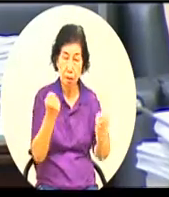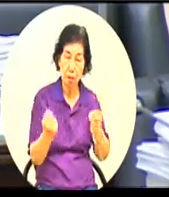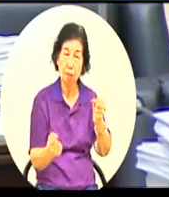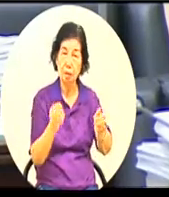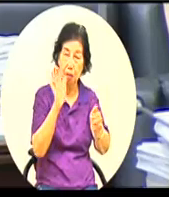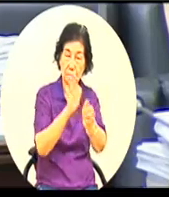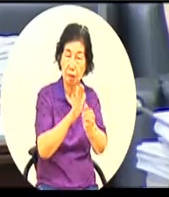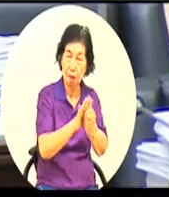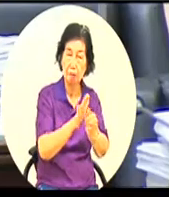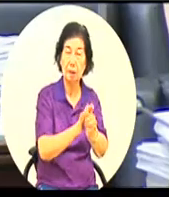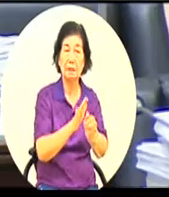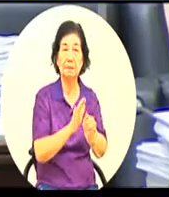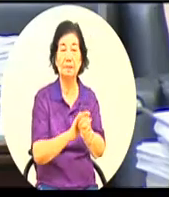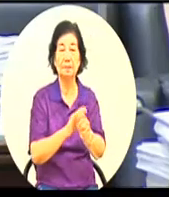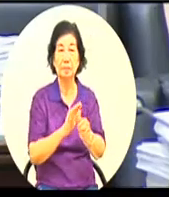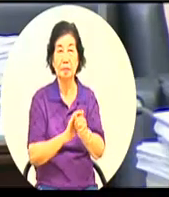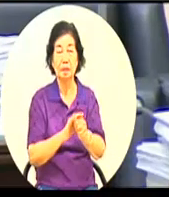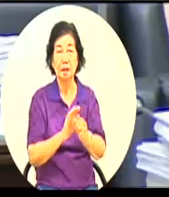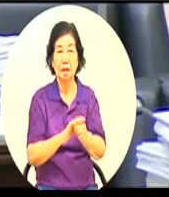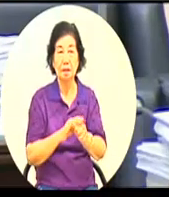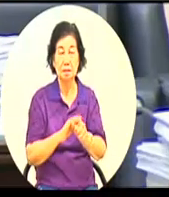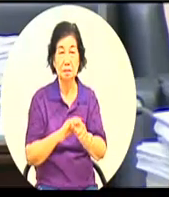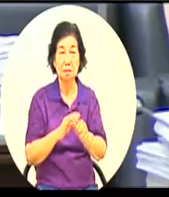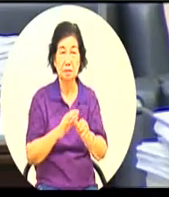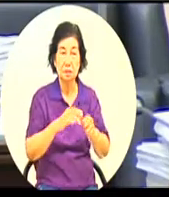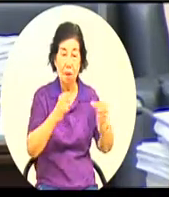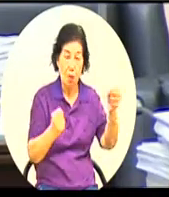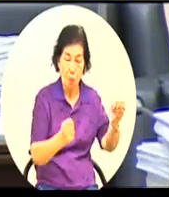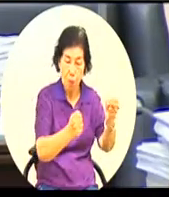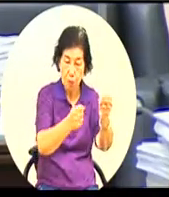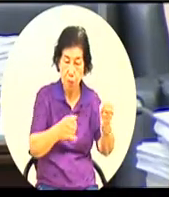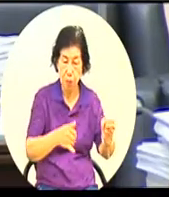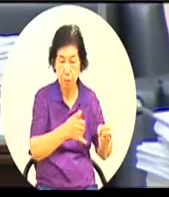高雄市的每一个角落你也行行。